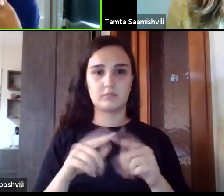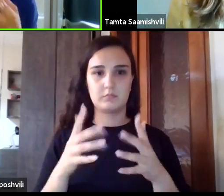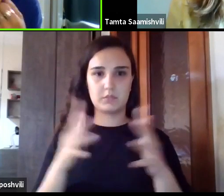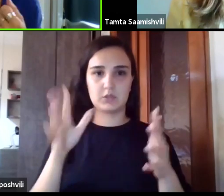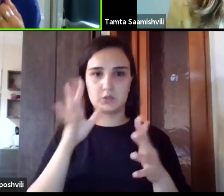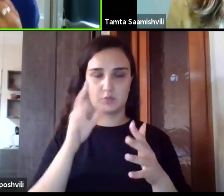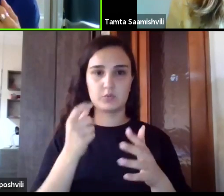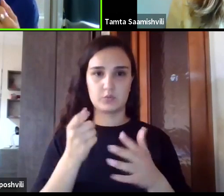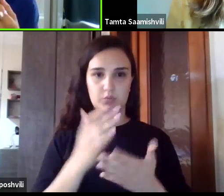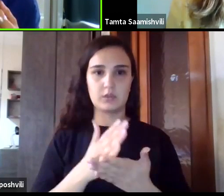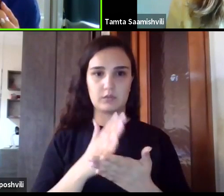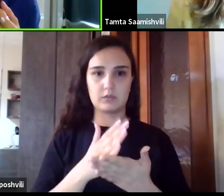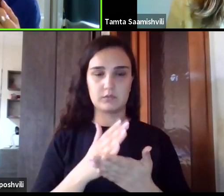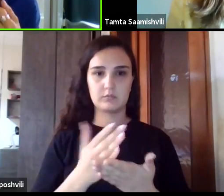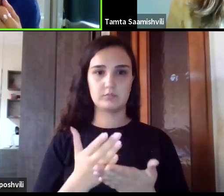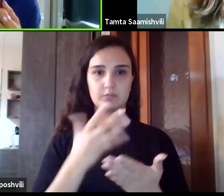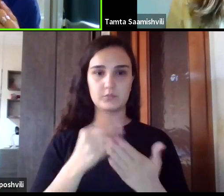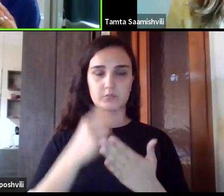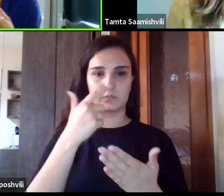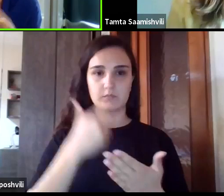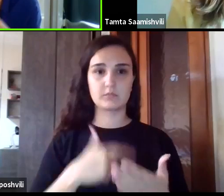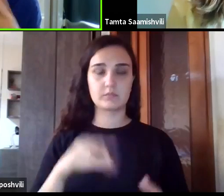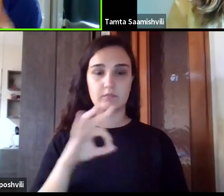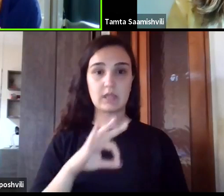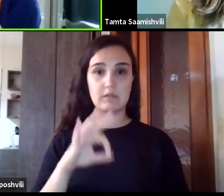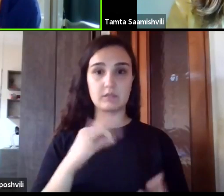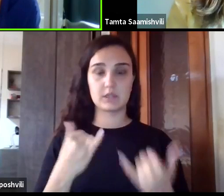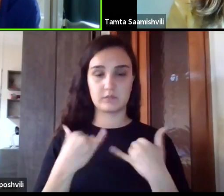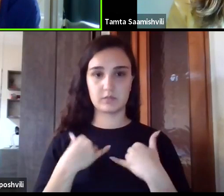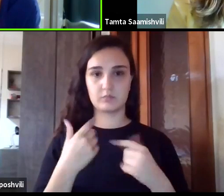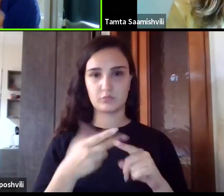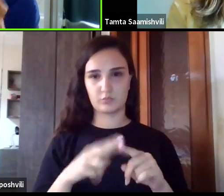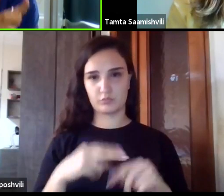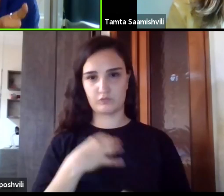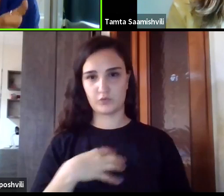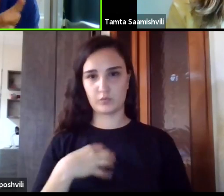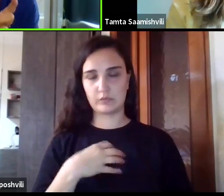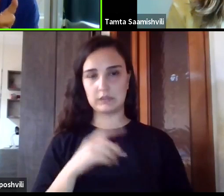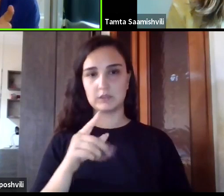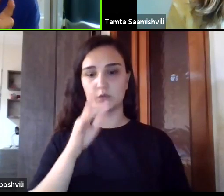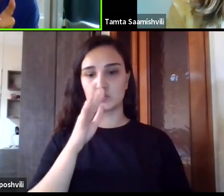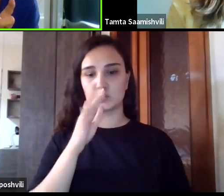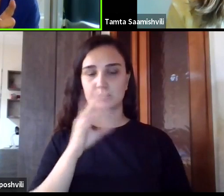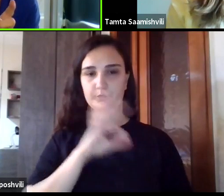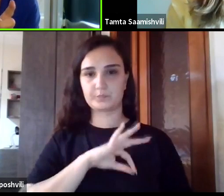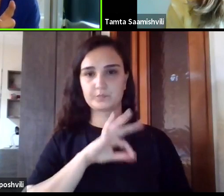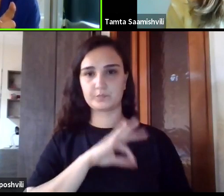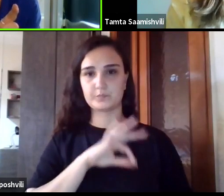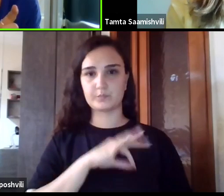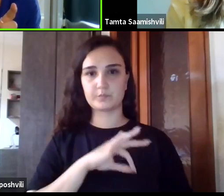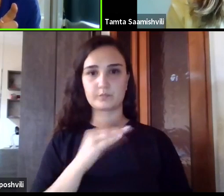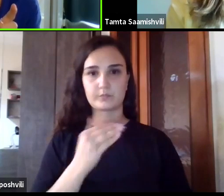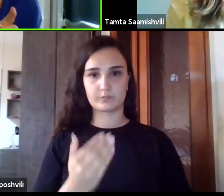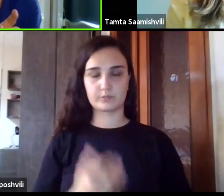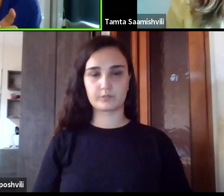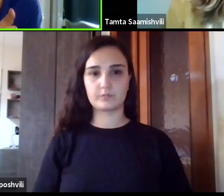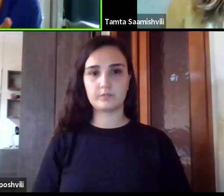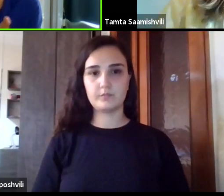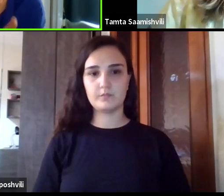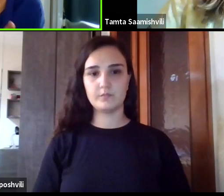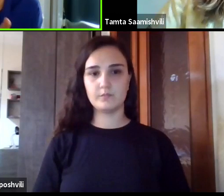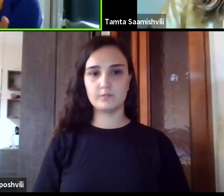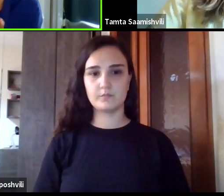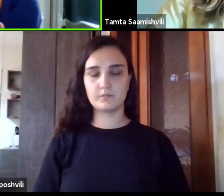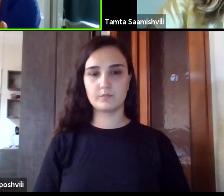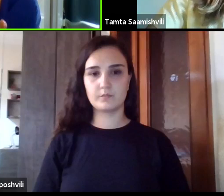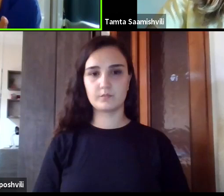დრო გვაქვს თითქოს საკუთარი თავისთვის და ამიტომ ძალიან მნიშვნელოვანი არის, რომ ეს დრო გამოიყენოთ რუტინისთვის. ანუ